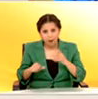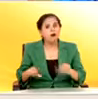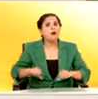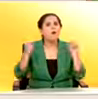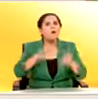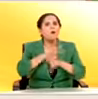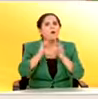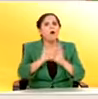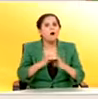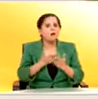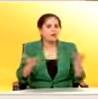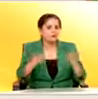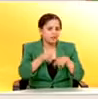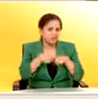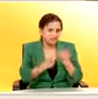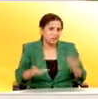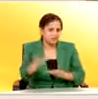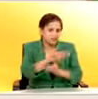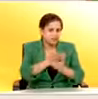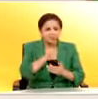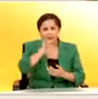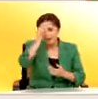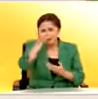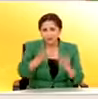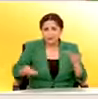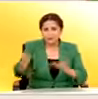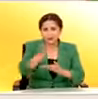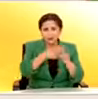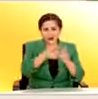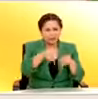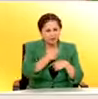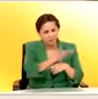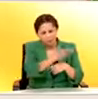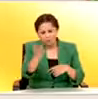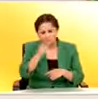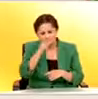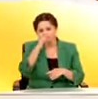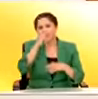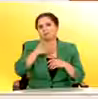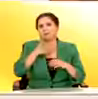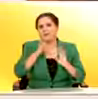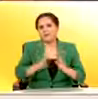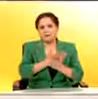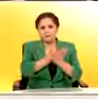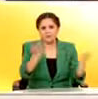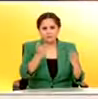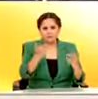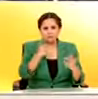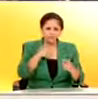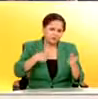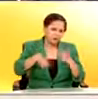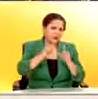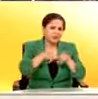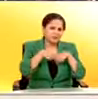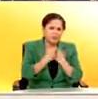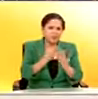है। देशवासियों को इस टीम के हर खिलाड़ी पर बहुत गर्व है। मेरी इस टीम